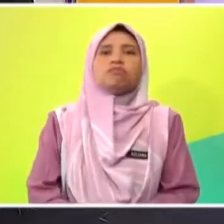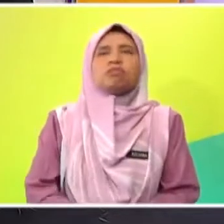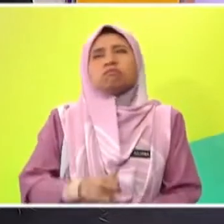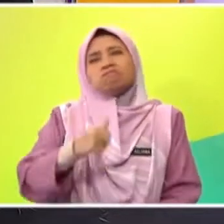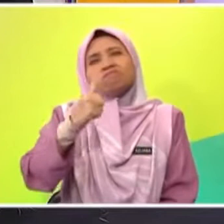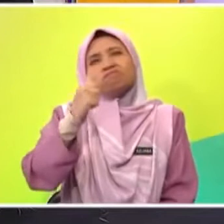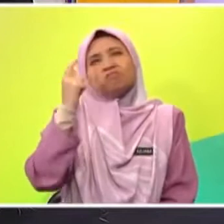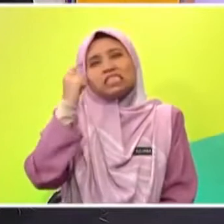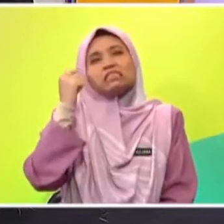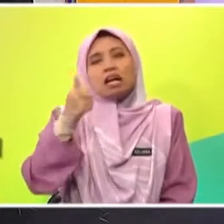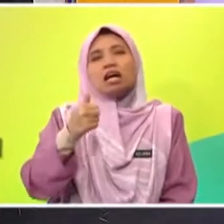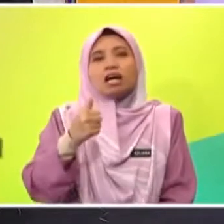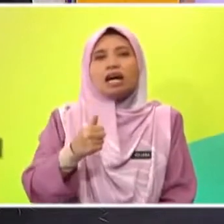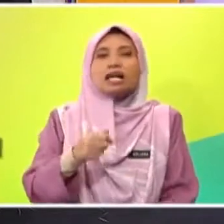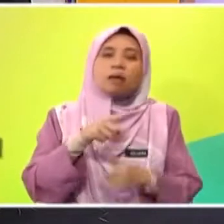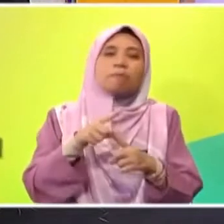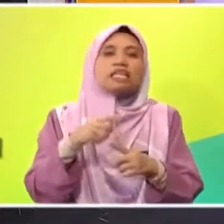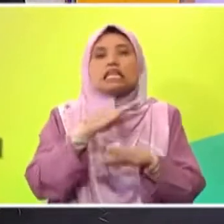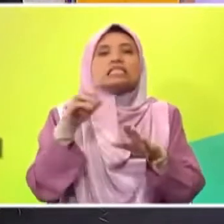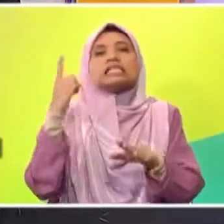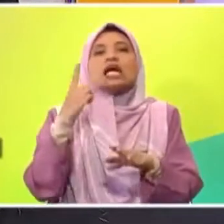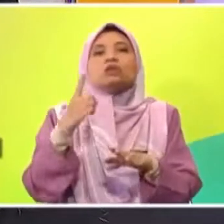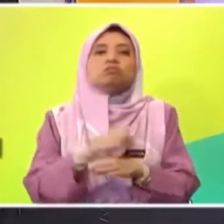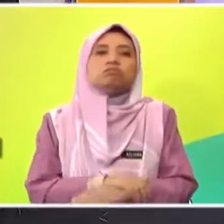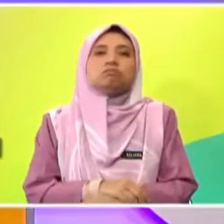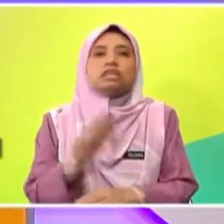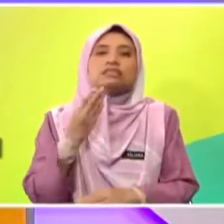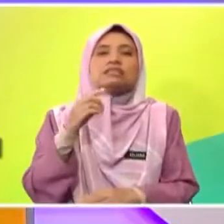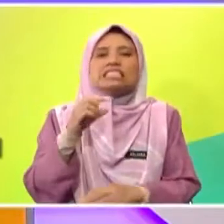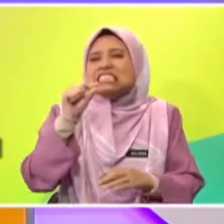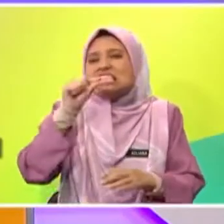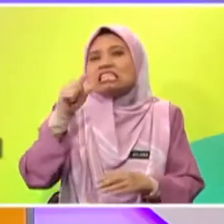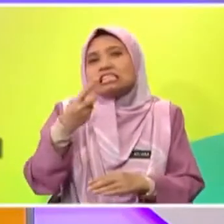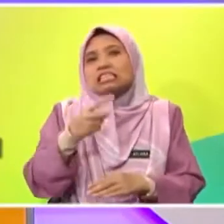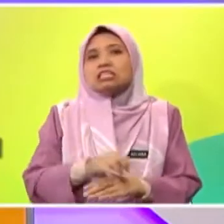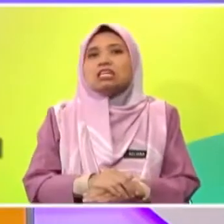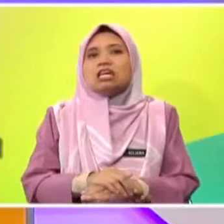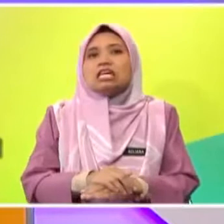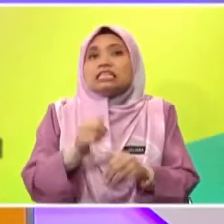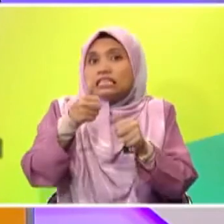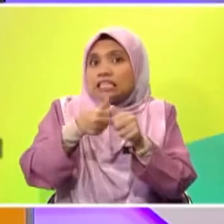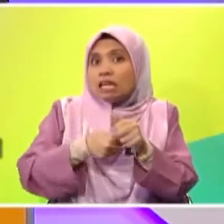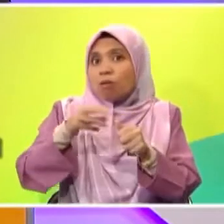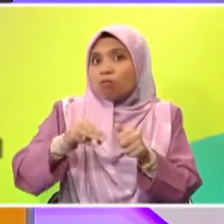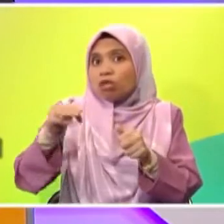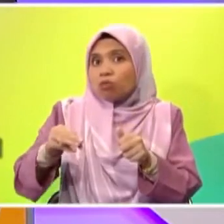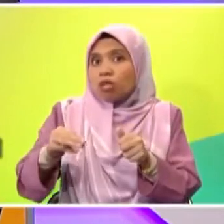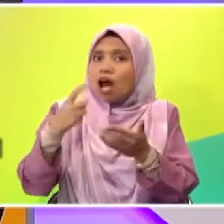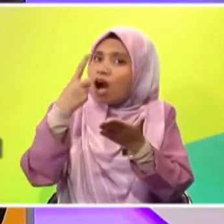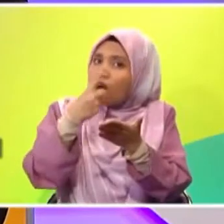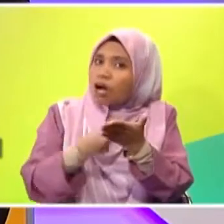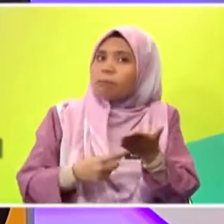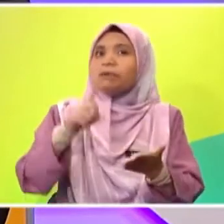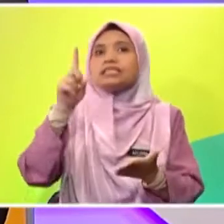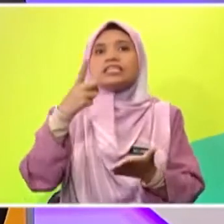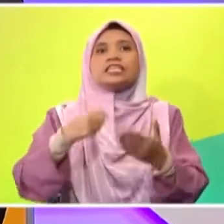pernah tapi tak selalu password tetapi karena jadi setiap murid-murid atau anak di rumah hapus aja